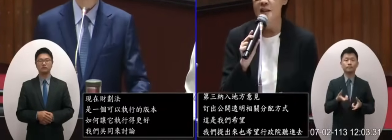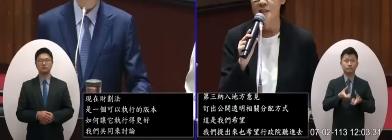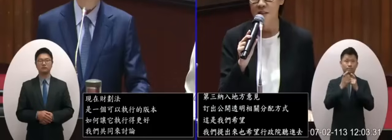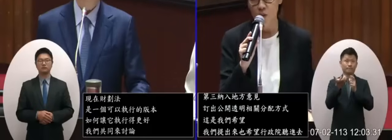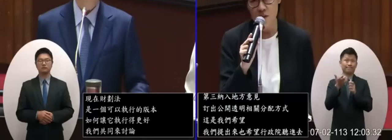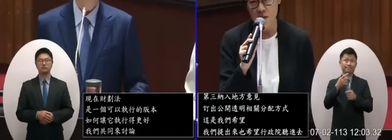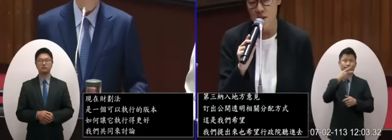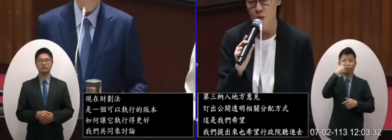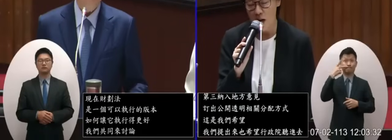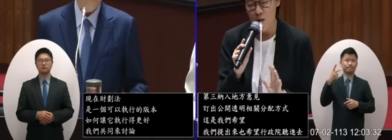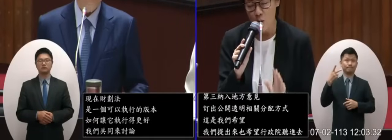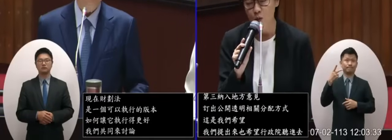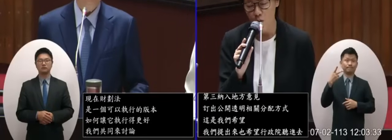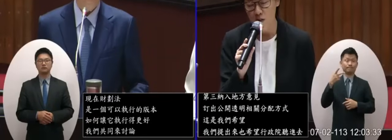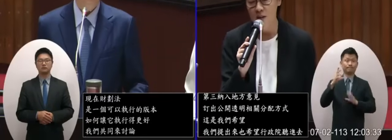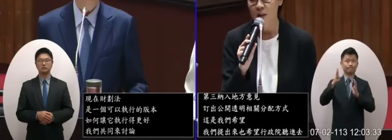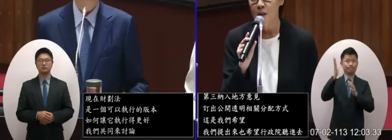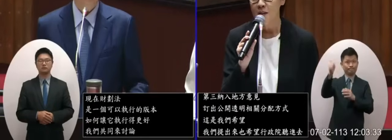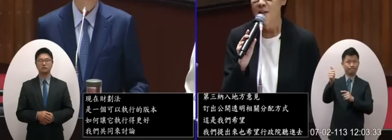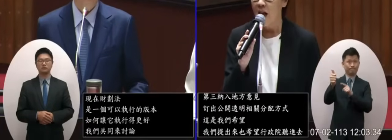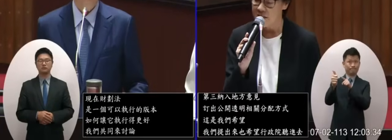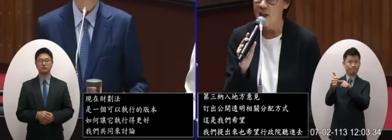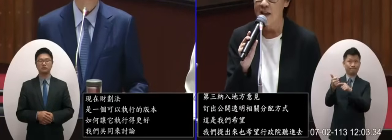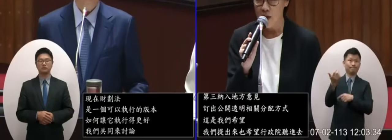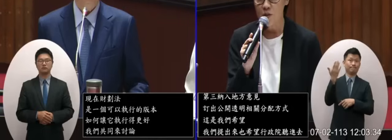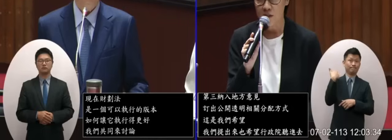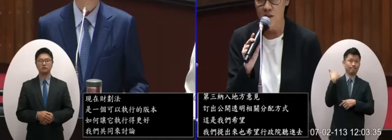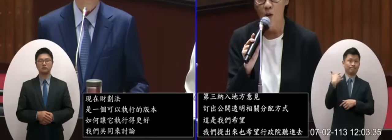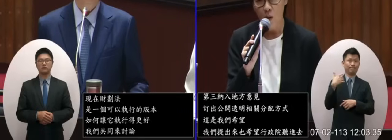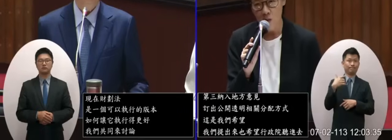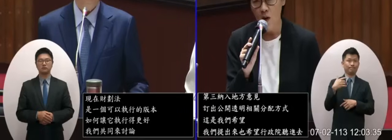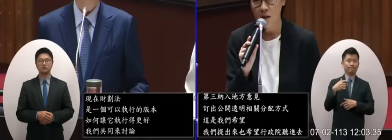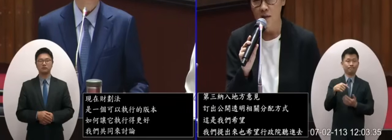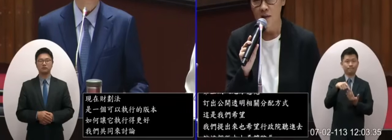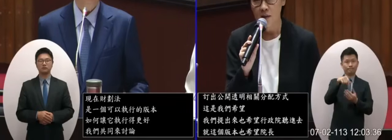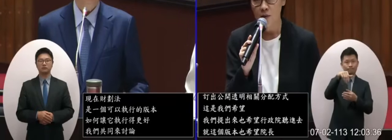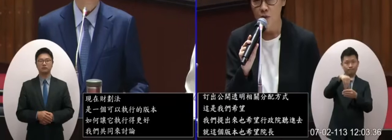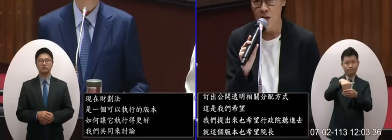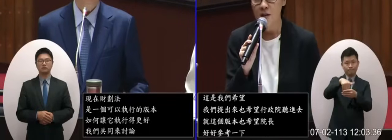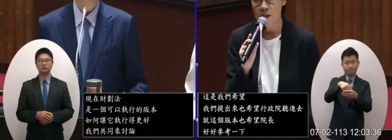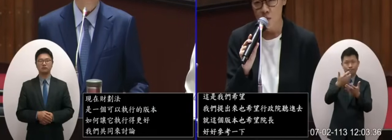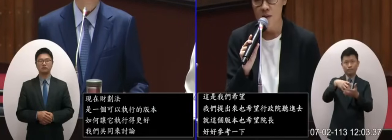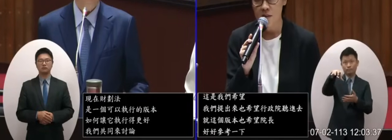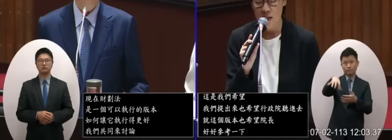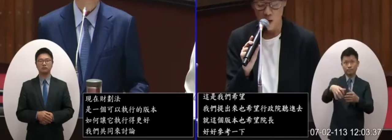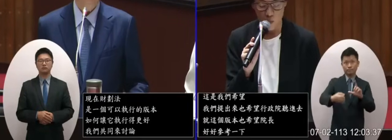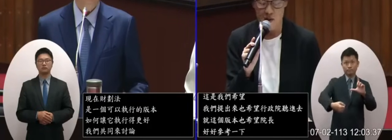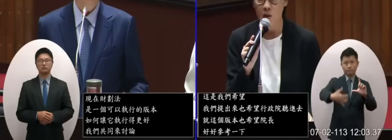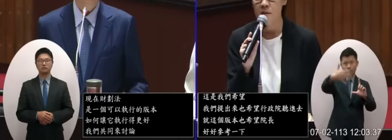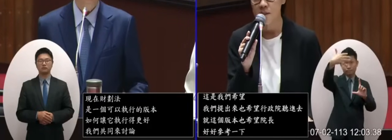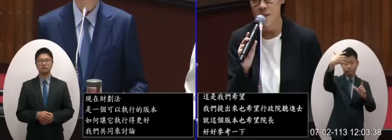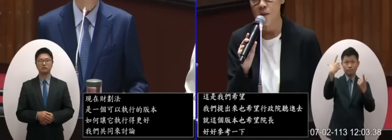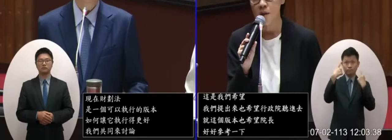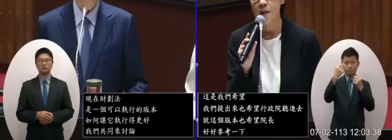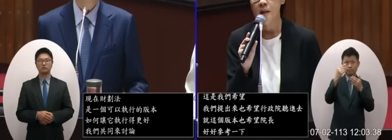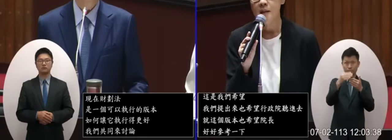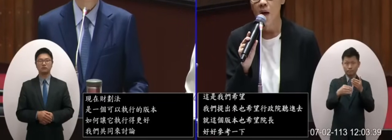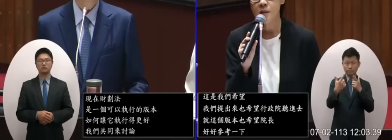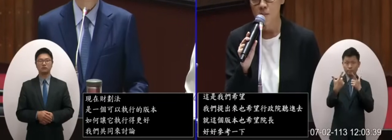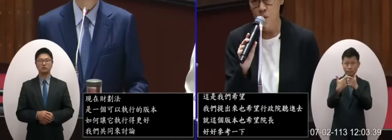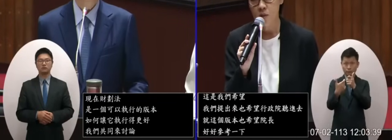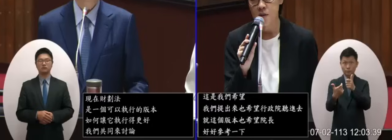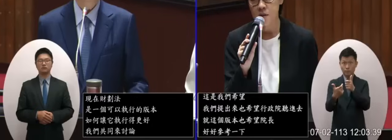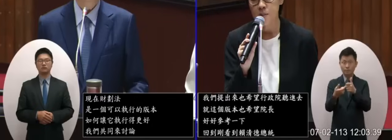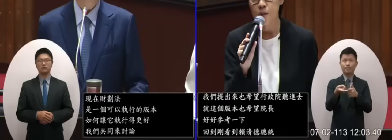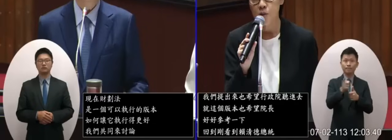的赖清德总统，他在大选的官网 符合这个原则下，我希望行政院